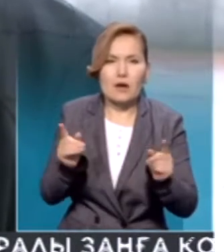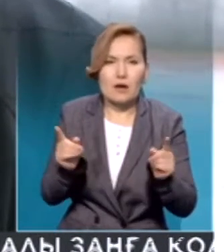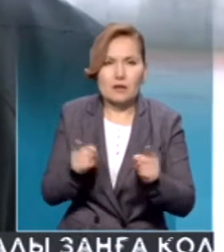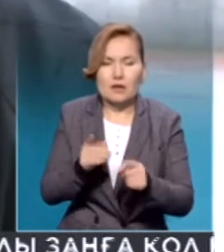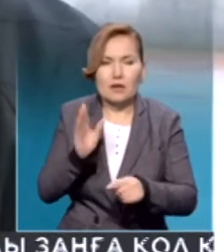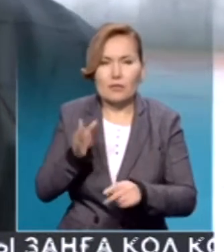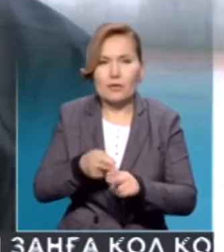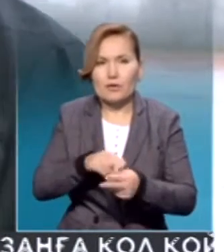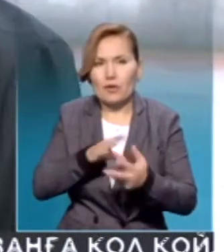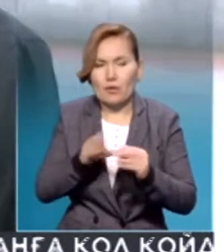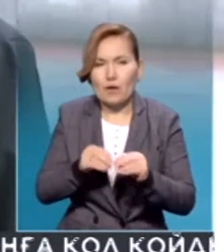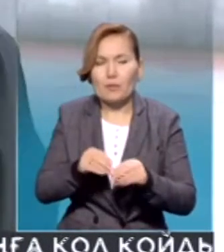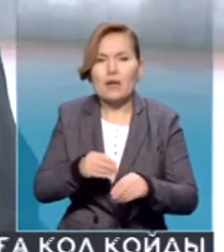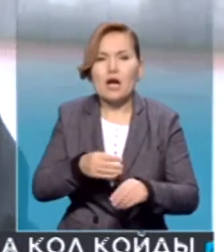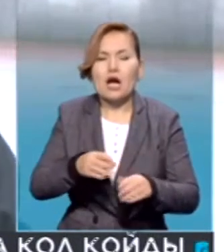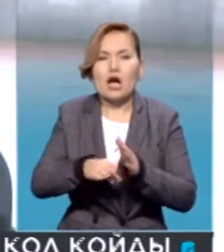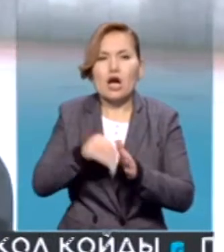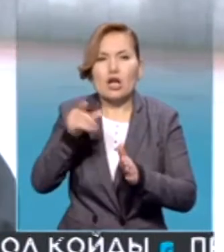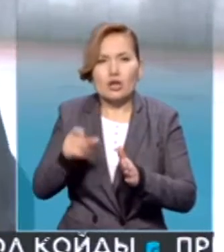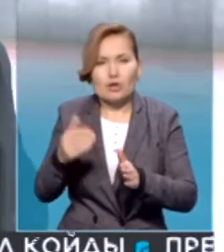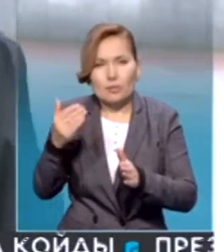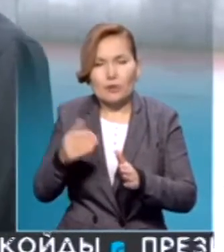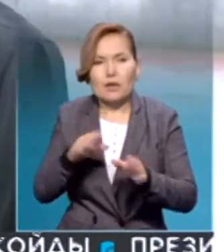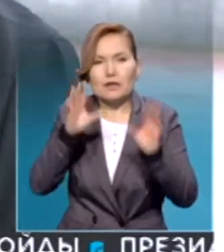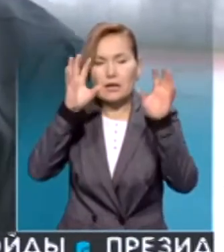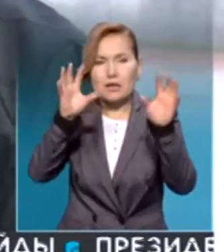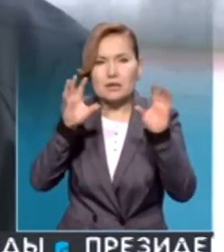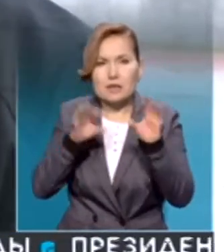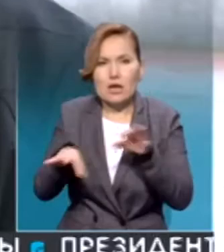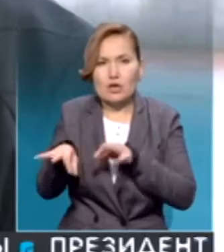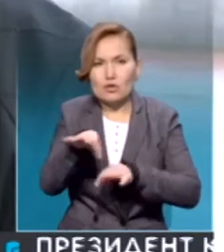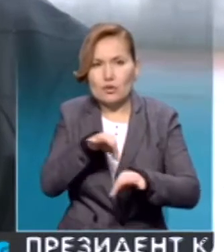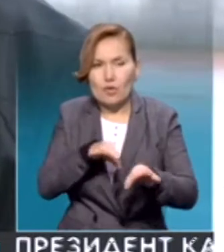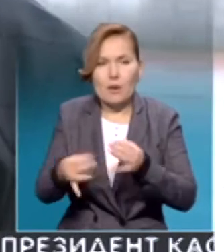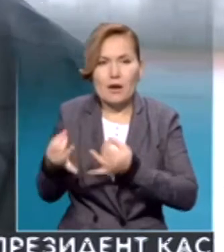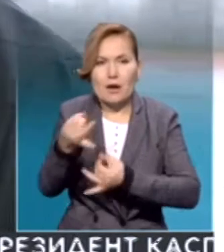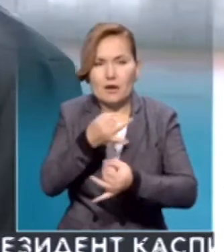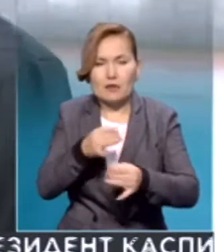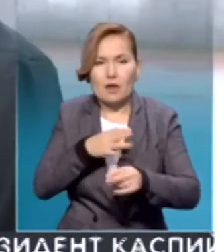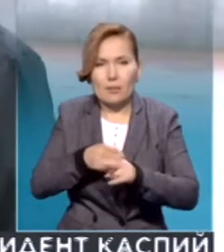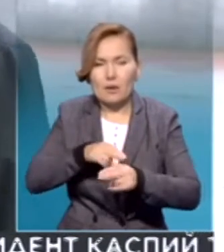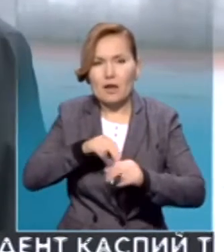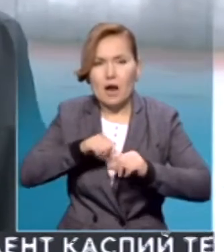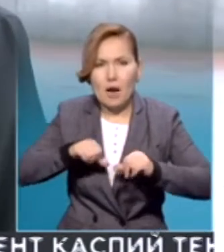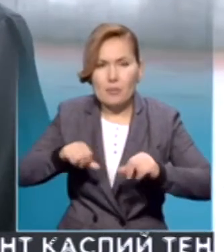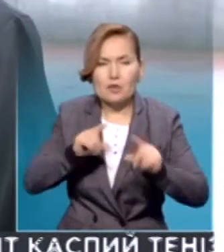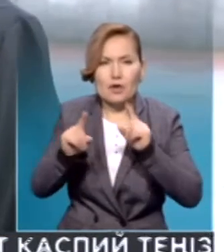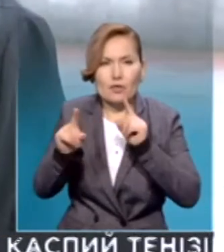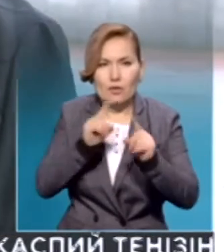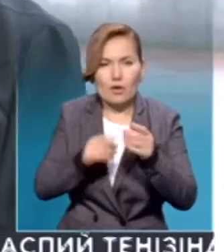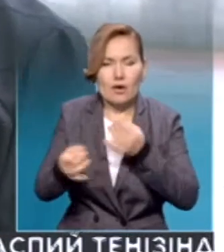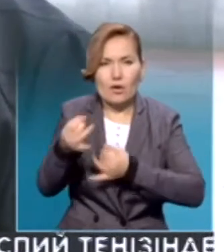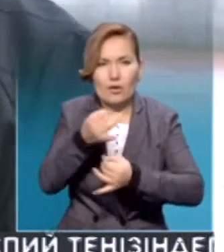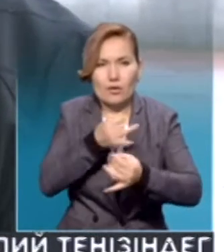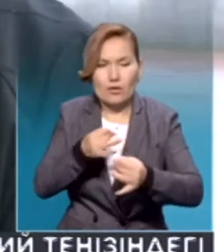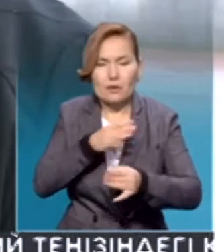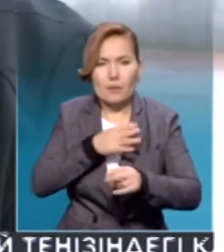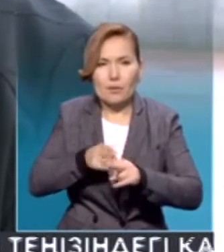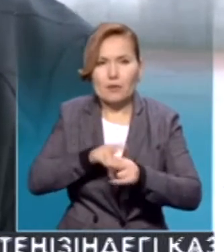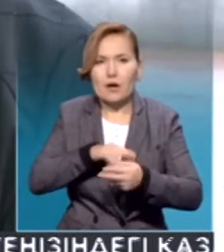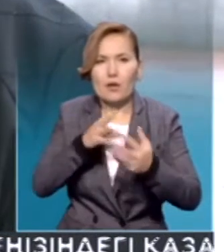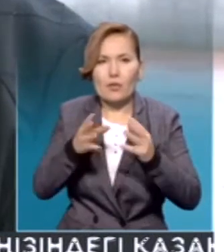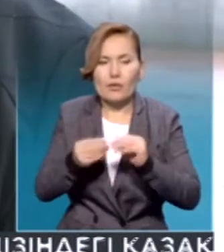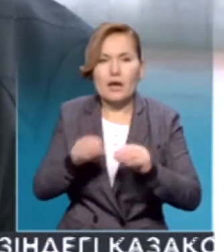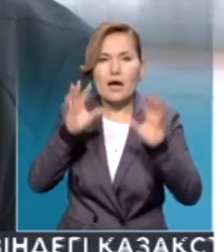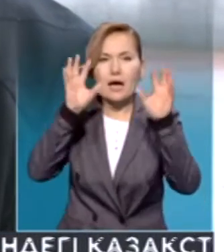Ол бірнеше сараптамадан өтті. Оның ішінде біздің адам құқығы жөніндегі комиссиядан да сараптамадан өткен. Сараптаманың көрсетуінше,